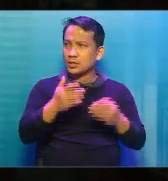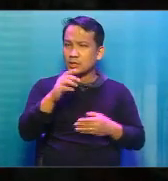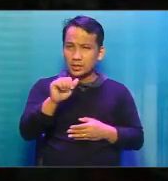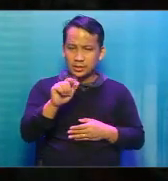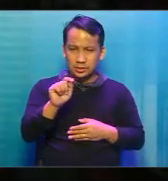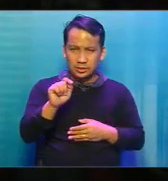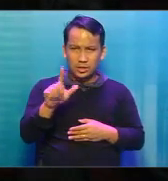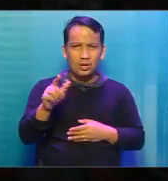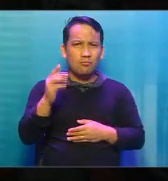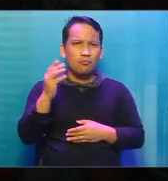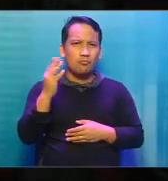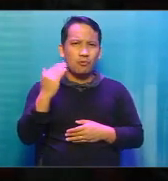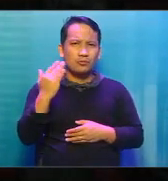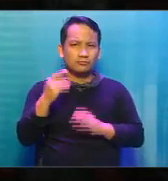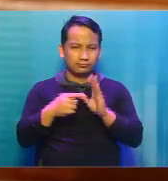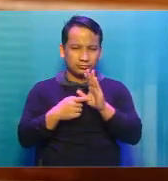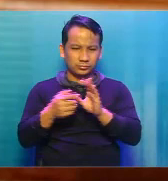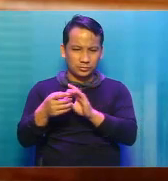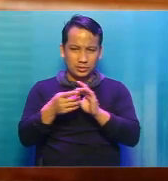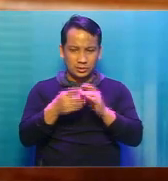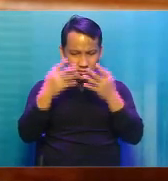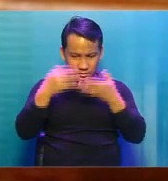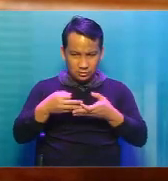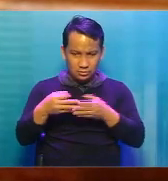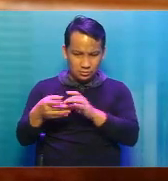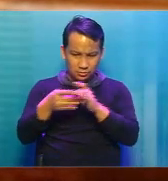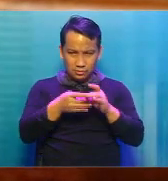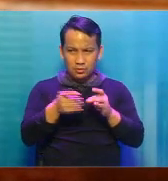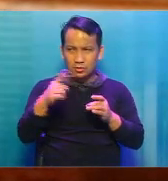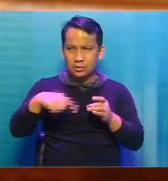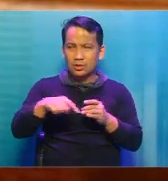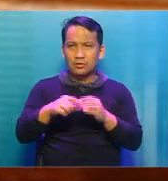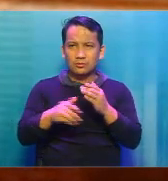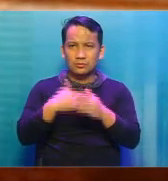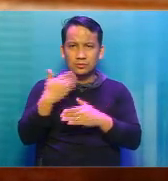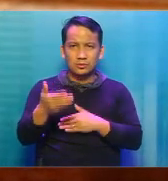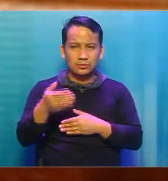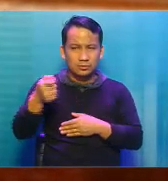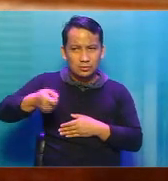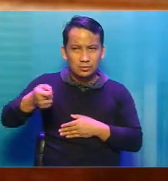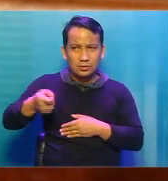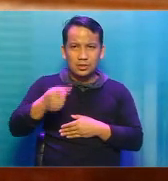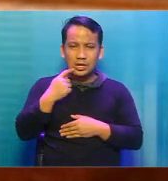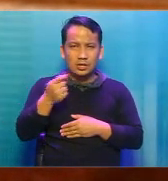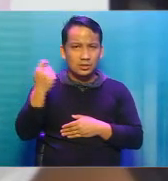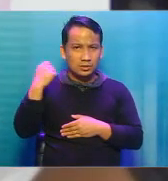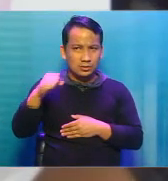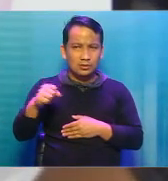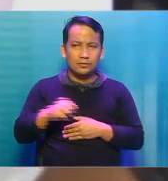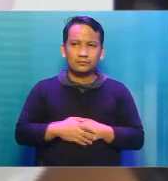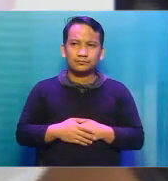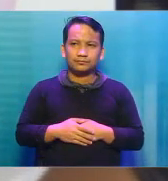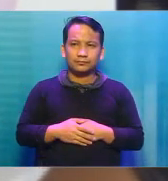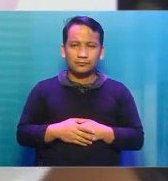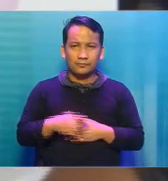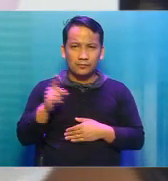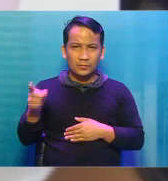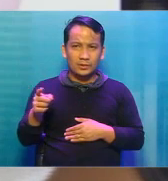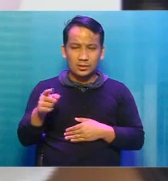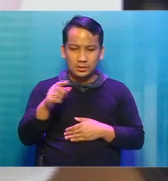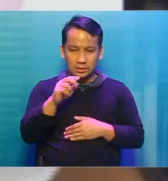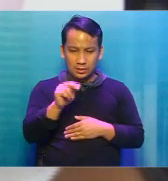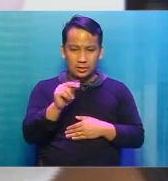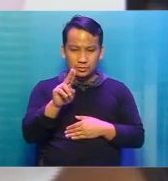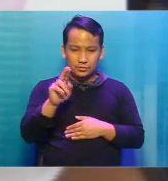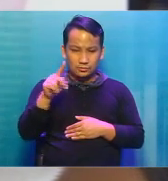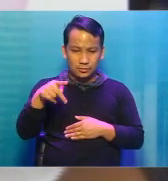ATL dahil makakaapekto raw ang desisyon ng Korte Suprema rito sa kanilang trial para sa terorismo. Pinasinungalingan ng